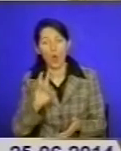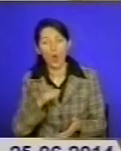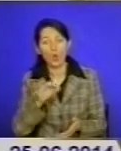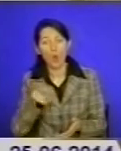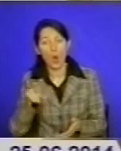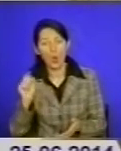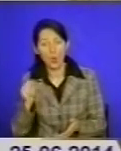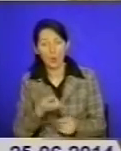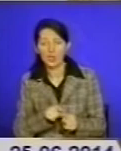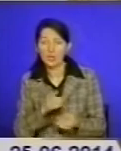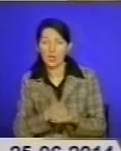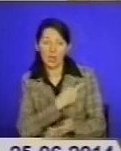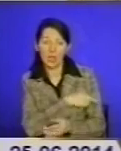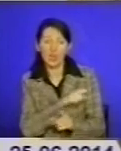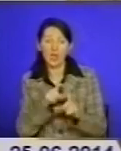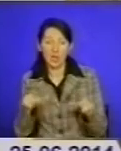буде заготовлена,